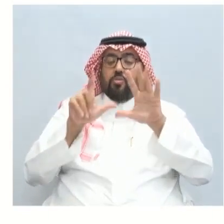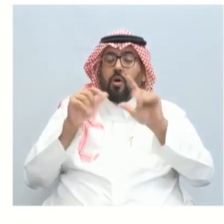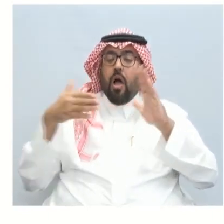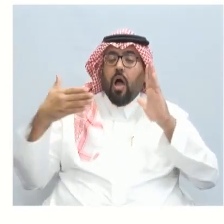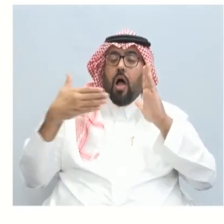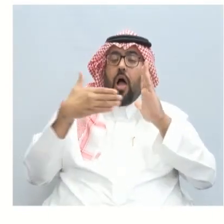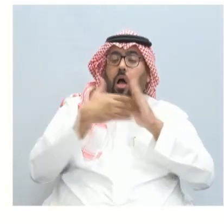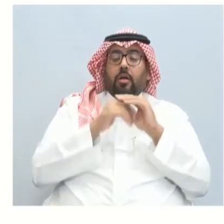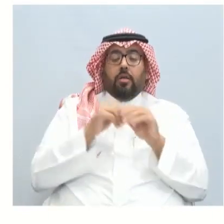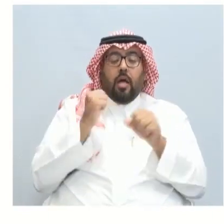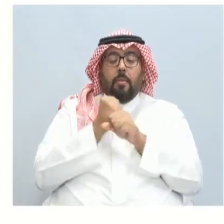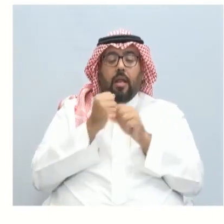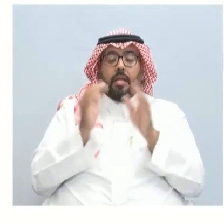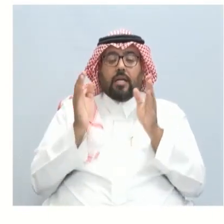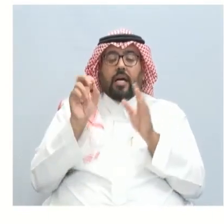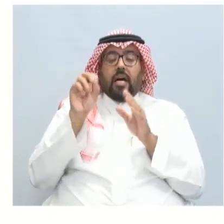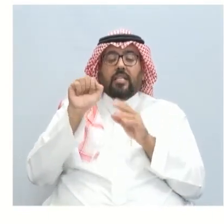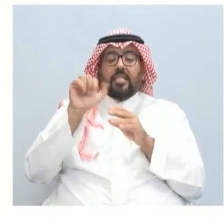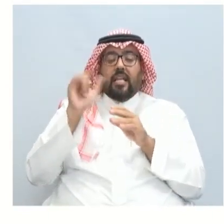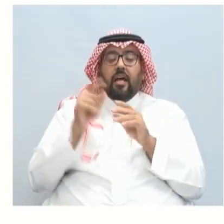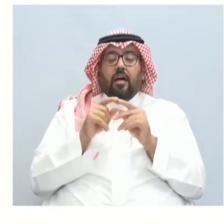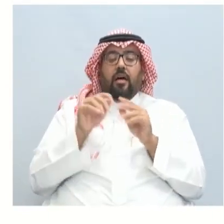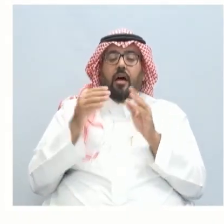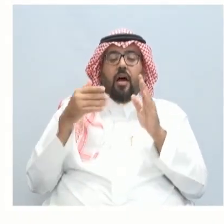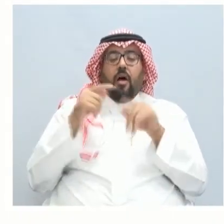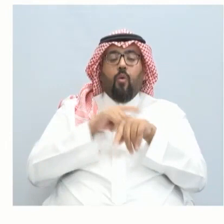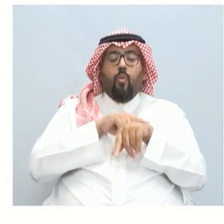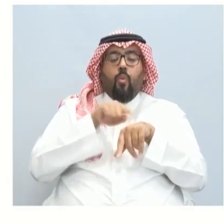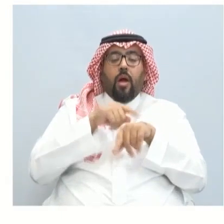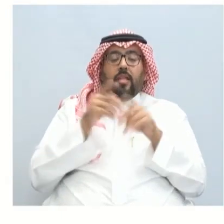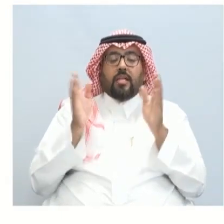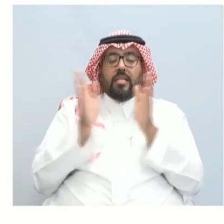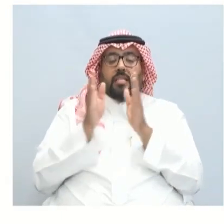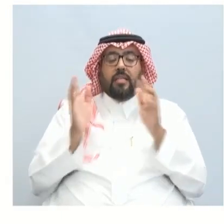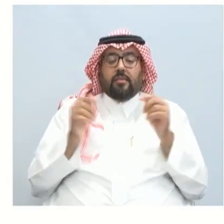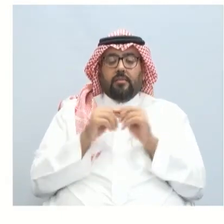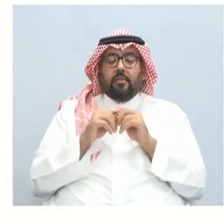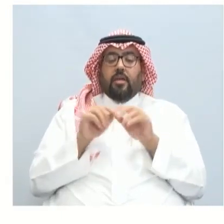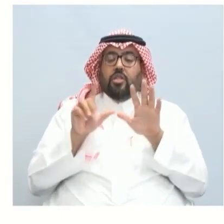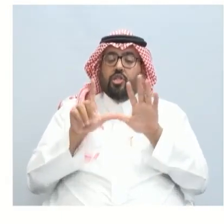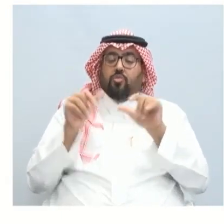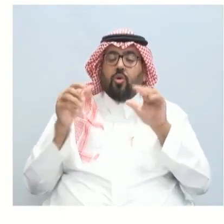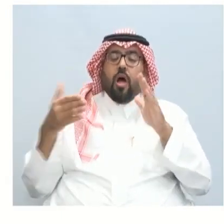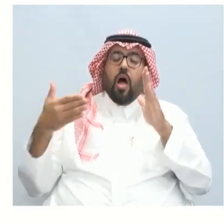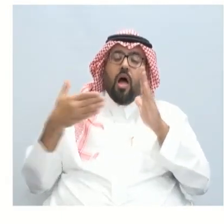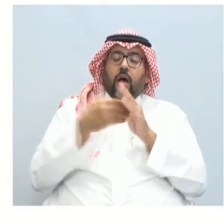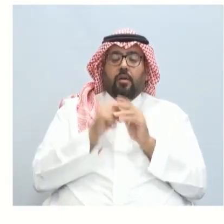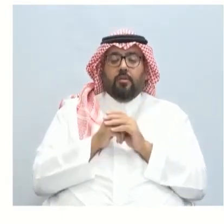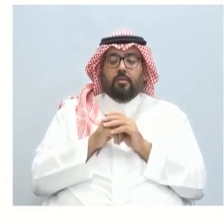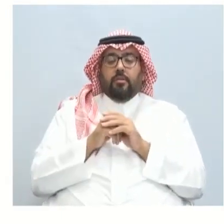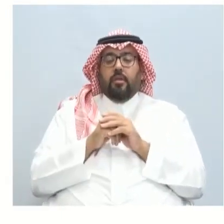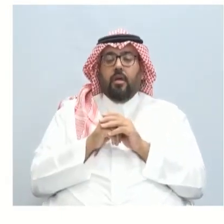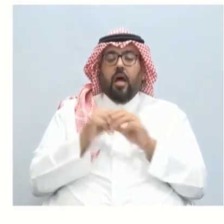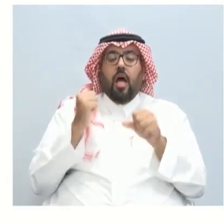هي الاعمال قصيره المدى الاعمال طويله المدى ممتازين هي التي تكون ممتازين